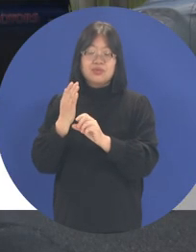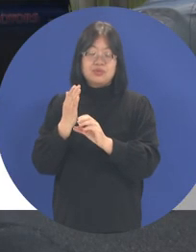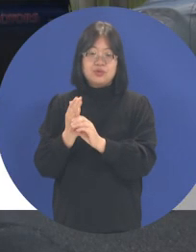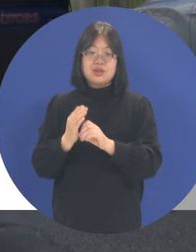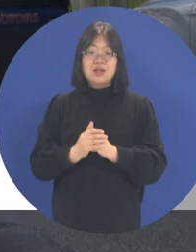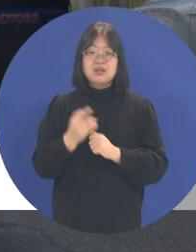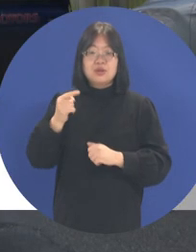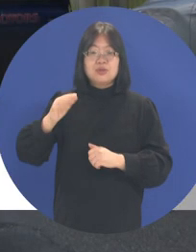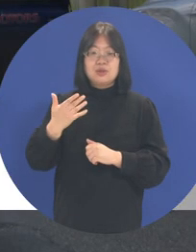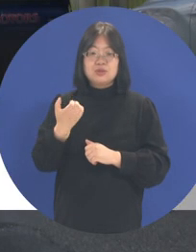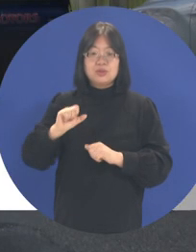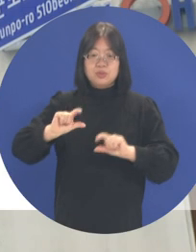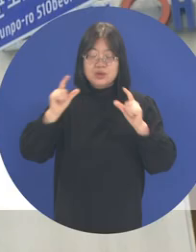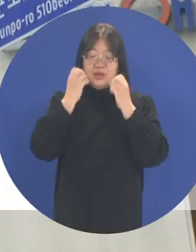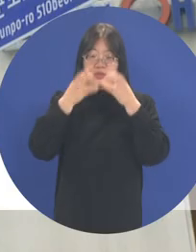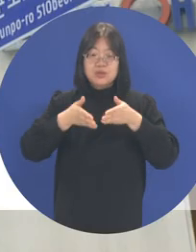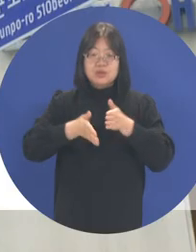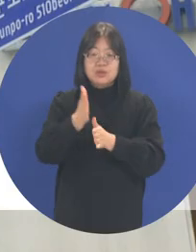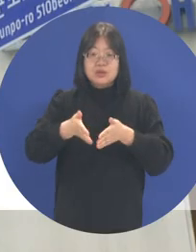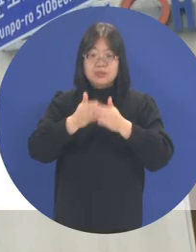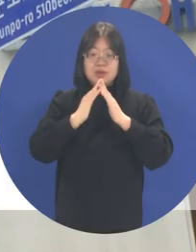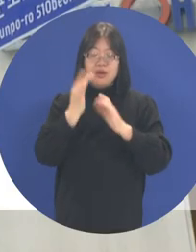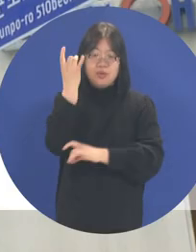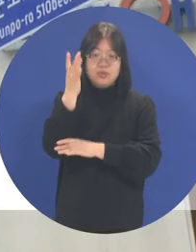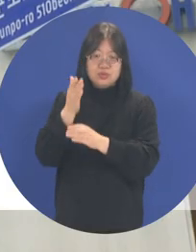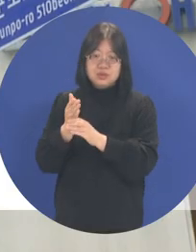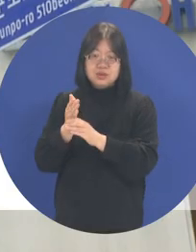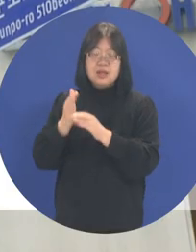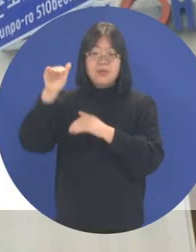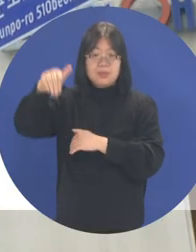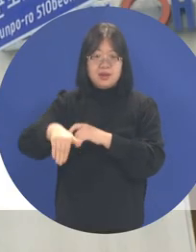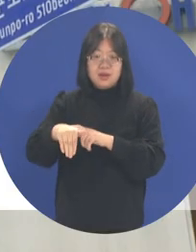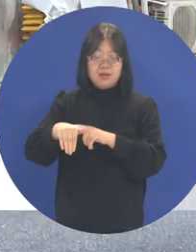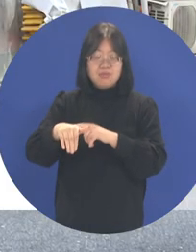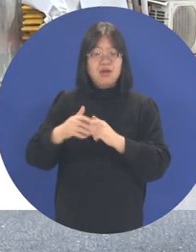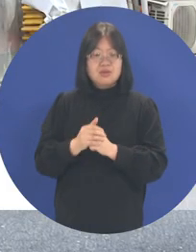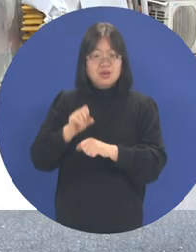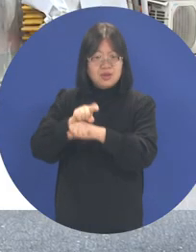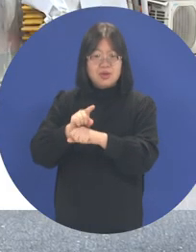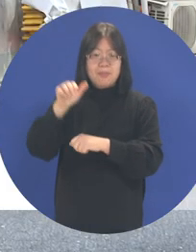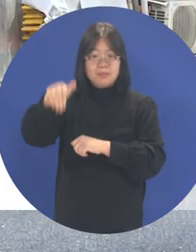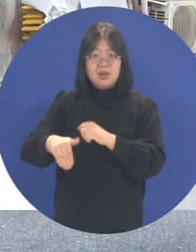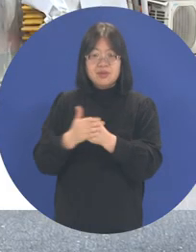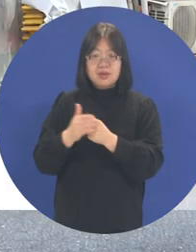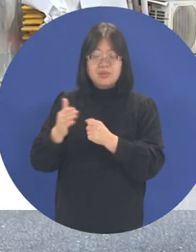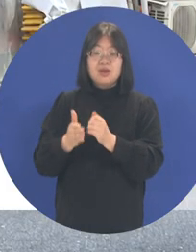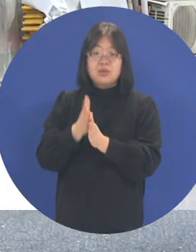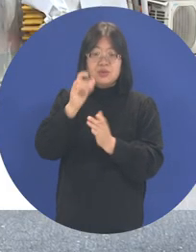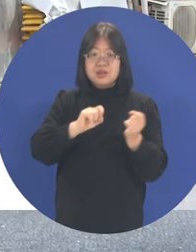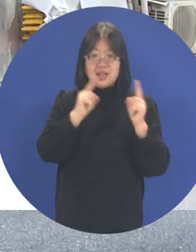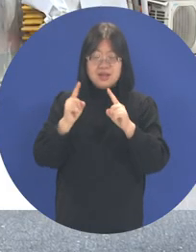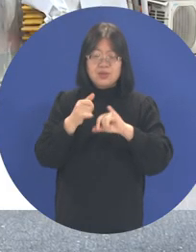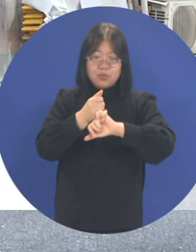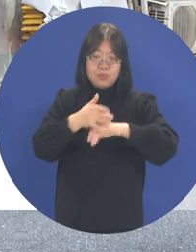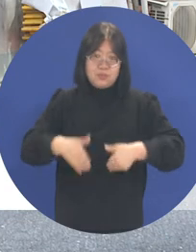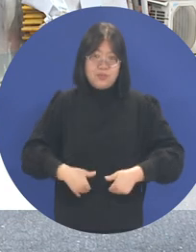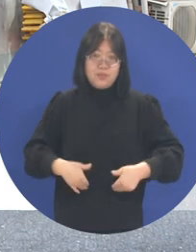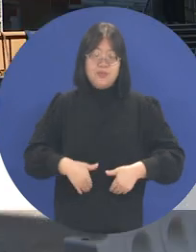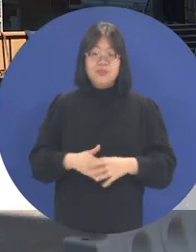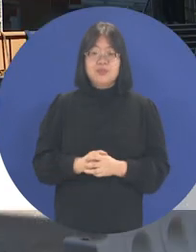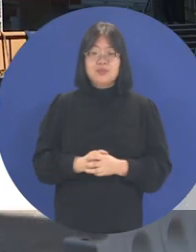1995년 신도시가 조성되며 원도심의 지역 쇠퇴와 정체성 약화로 도시 재생이 절실하던